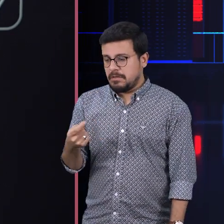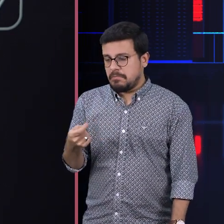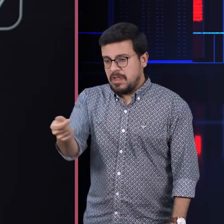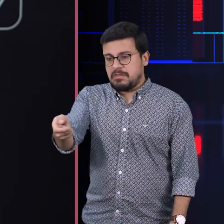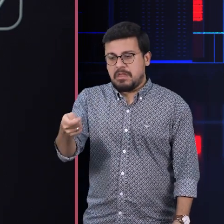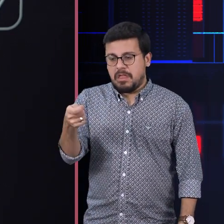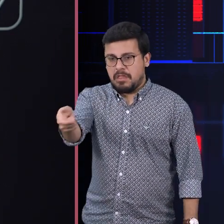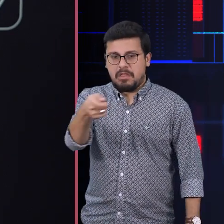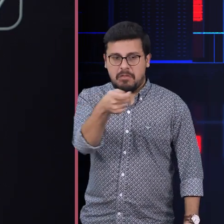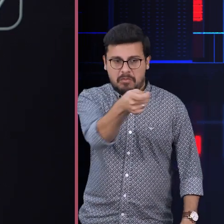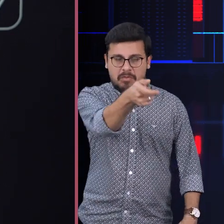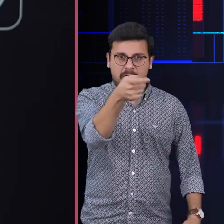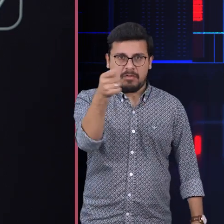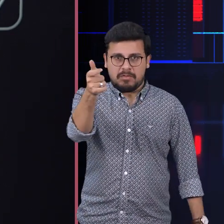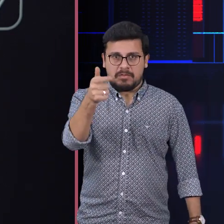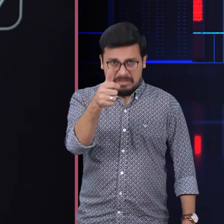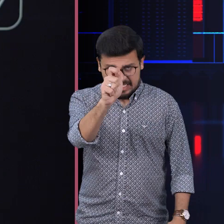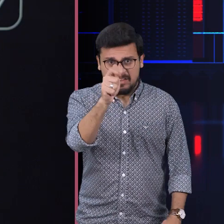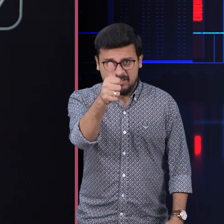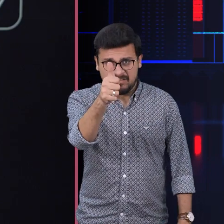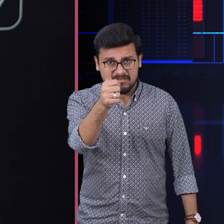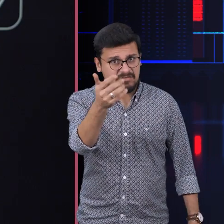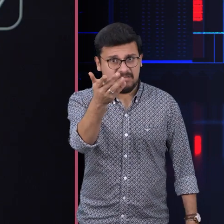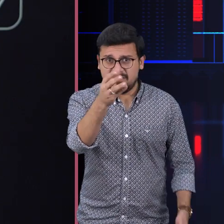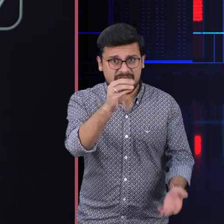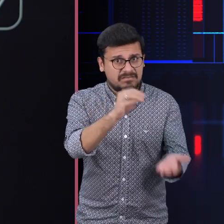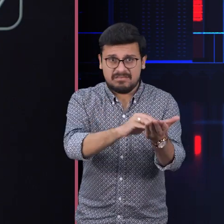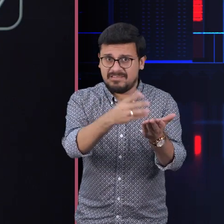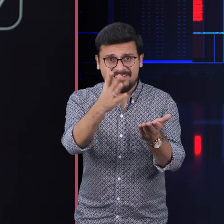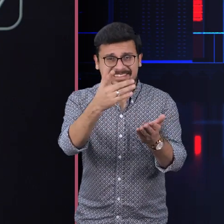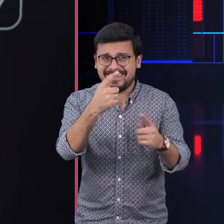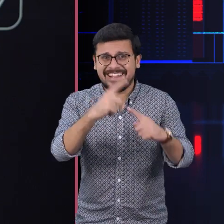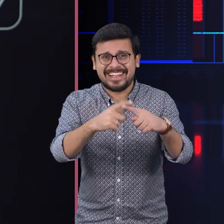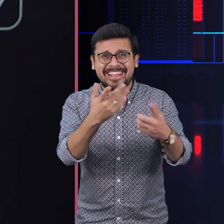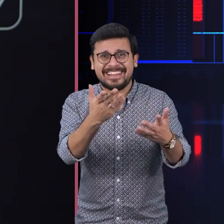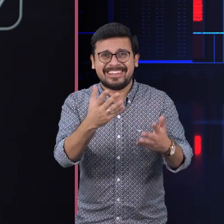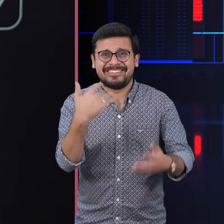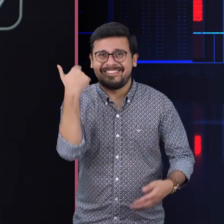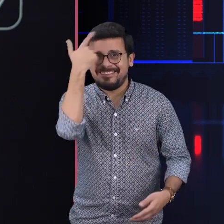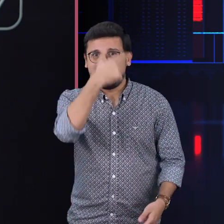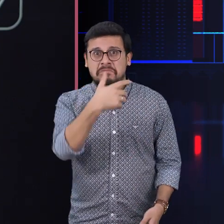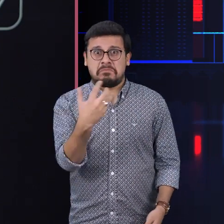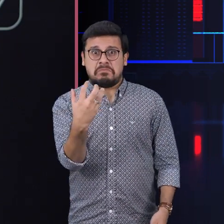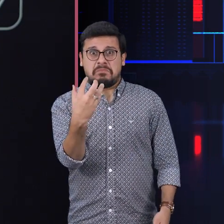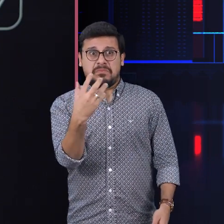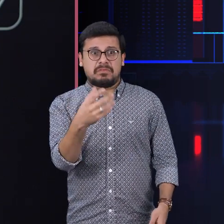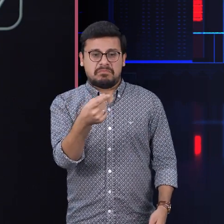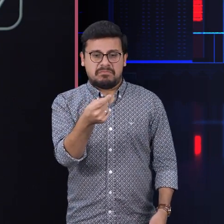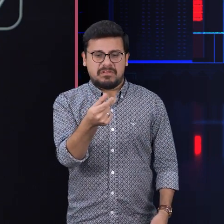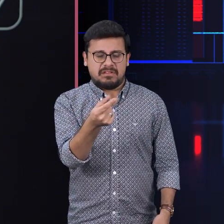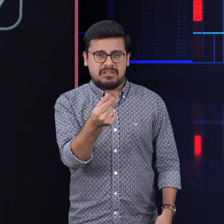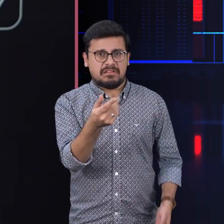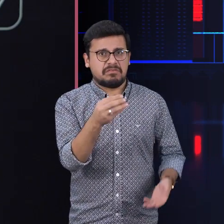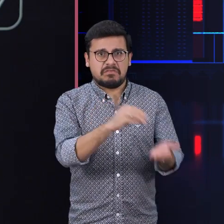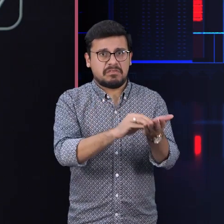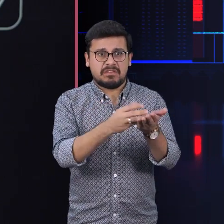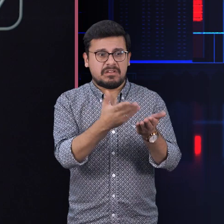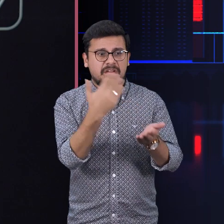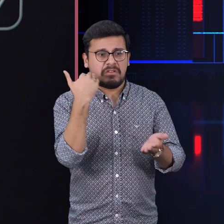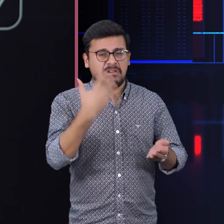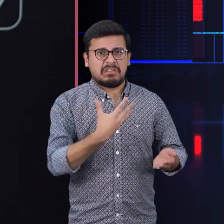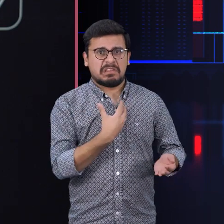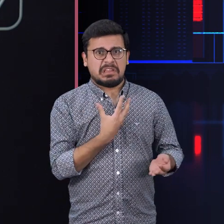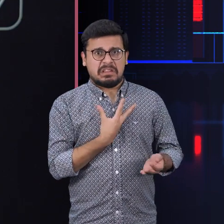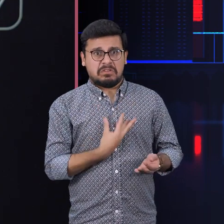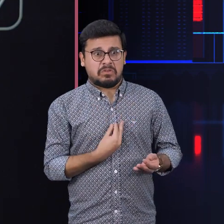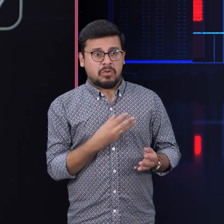زندگی میں. اور پھر اگر میں اگین ٹاکنگ اباؤٹ دا کینسر سروائیورس, کہ اگر میں ان کی بات کروں تو وہ